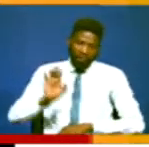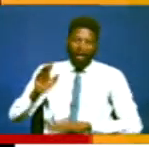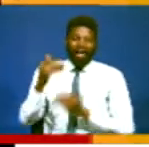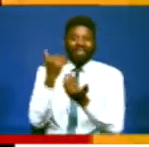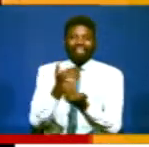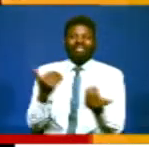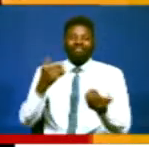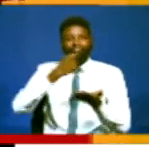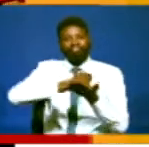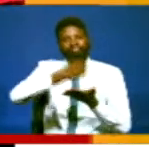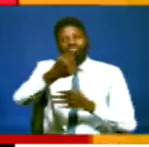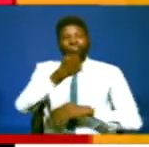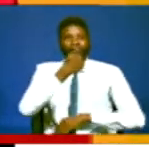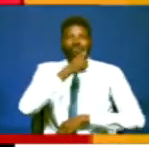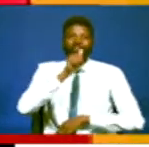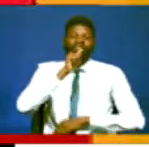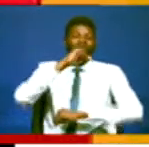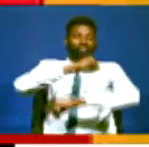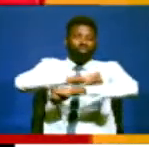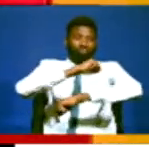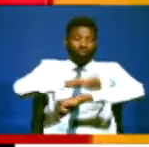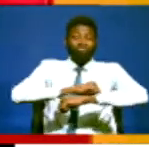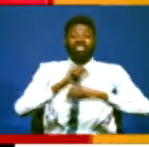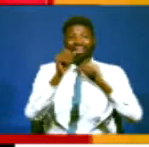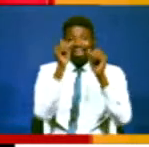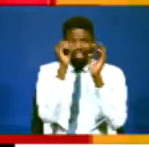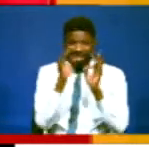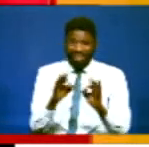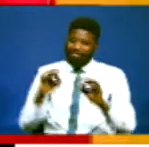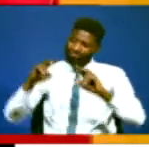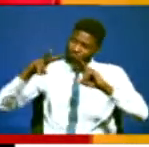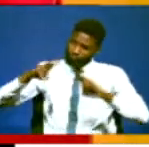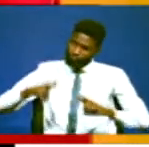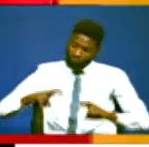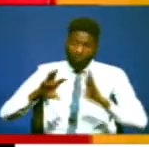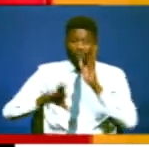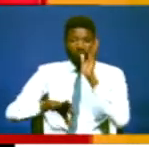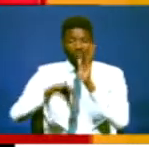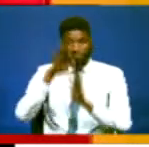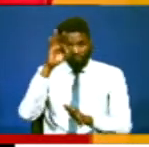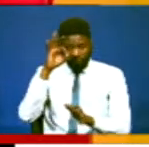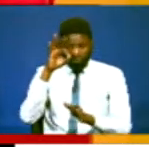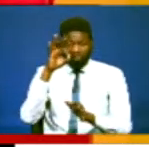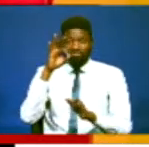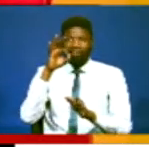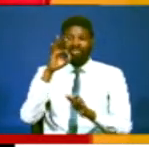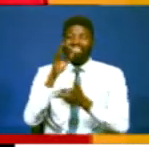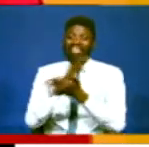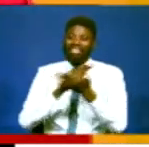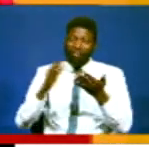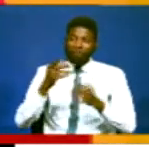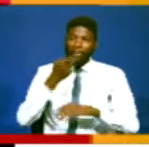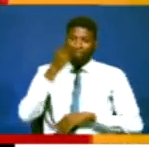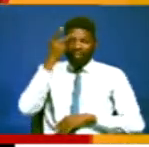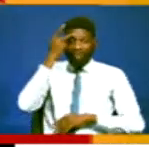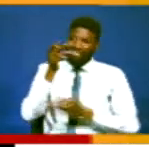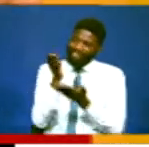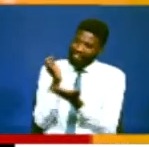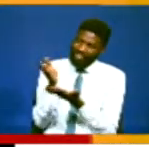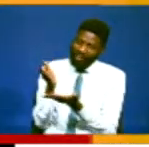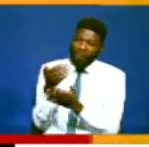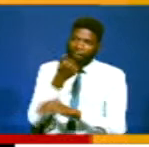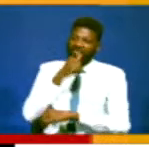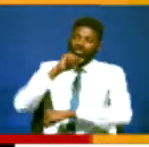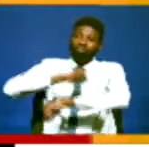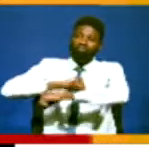za kibinafsi. Mm-hmm. Na ukifanya takwimu utapata kwamba kuna wazazi bado katika shule hizo hawajiwezi. Mm-hmm. Lakini wamefungwa kwa sababu